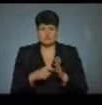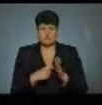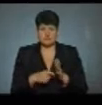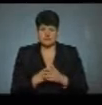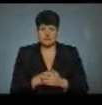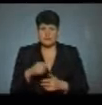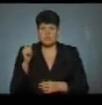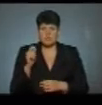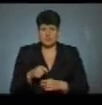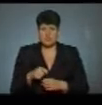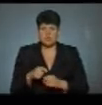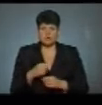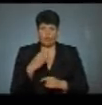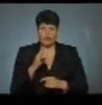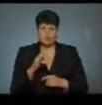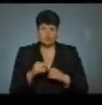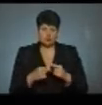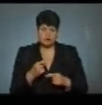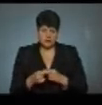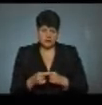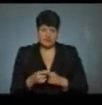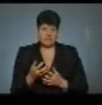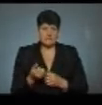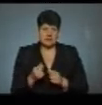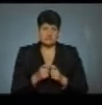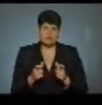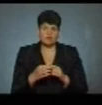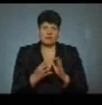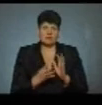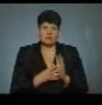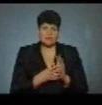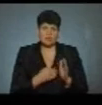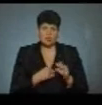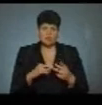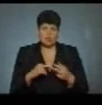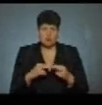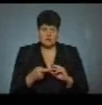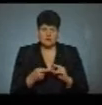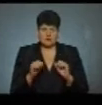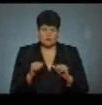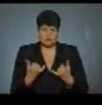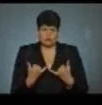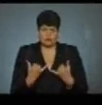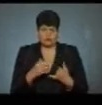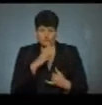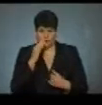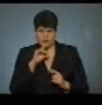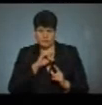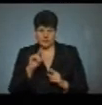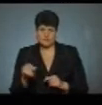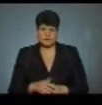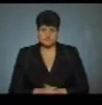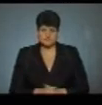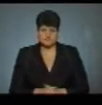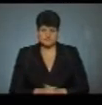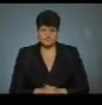онучки, я взяв на 19-те. Хочу поміняти, що може сьогодні ночі виїхати.